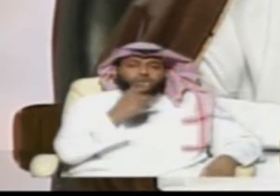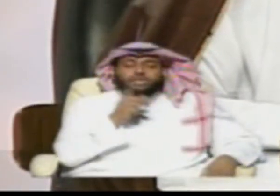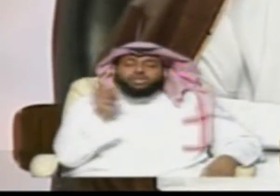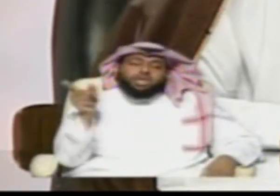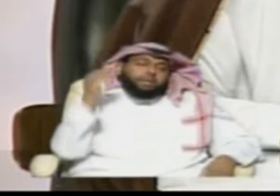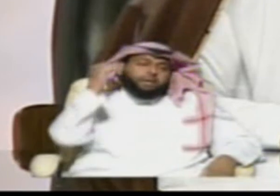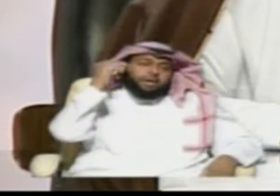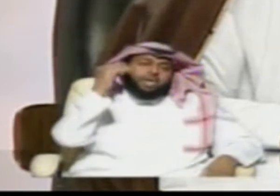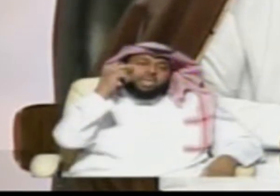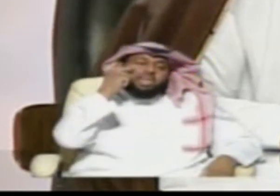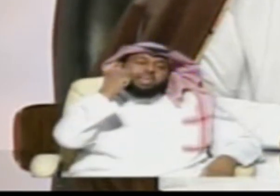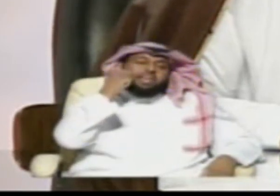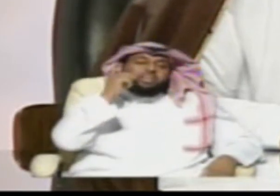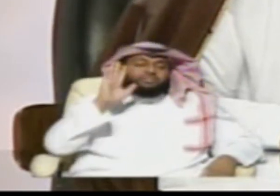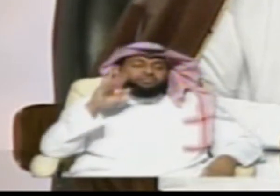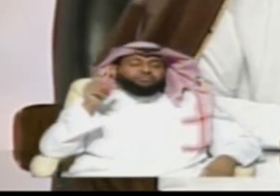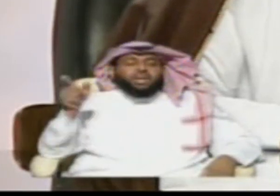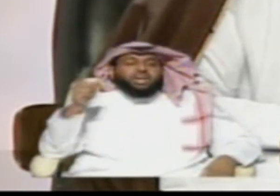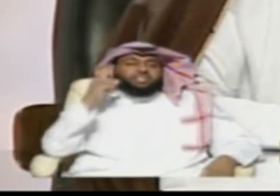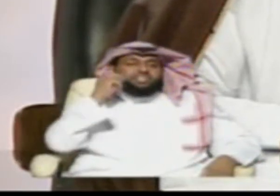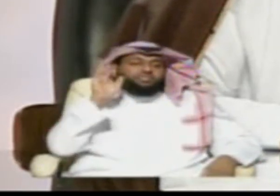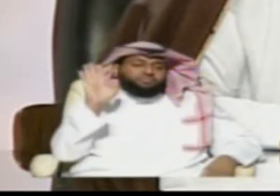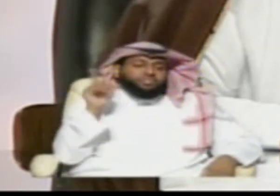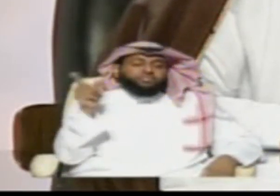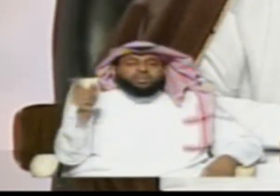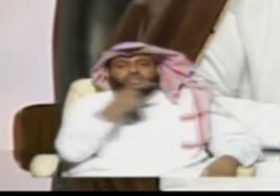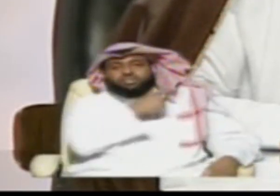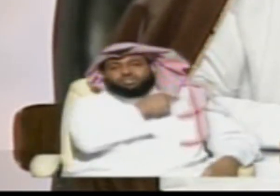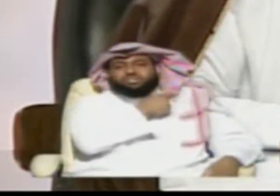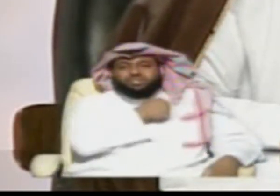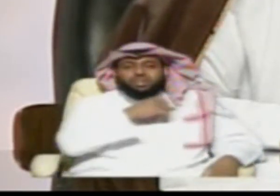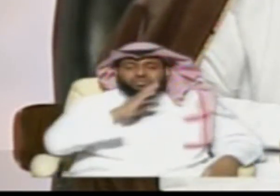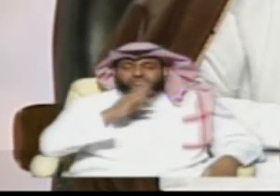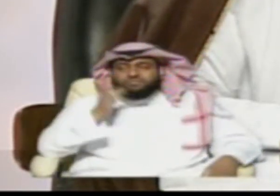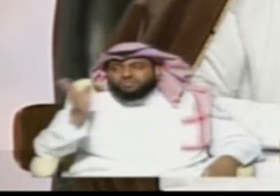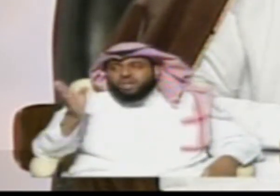أخرى، فهي تأمره بما تتيقن أنها قد